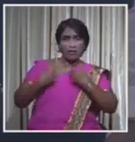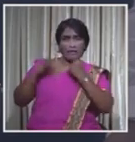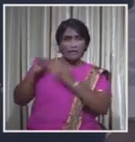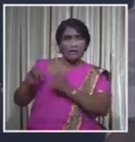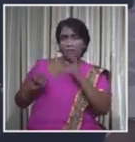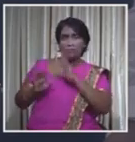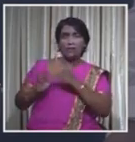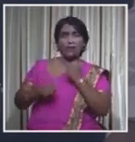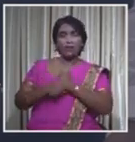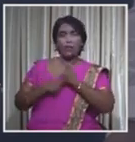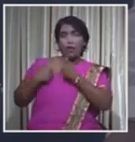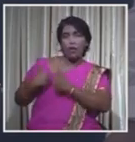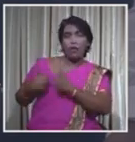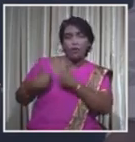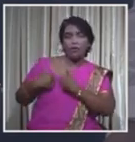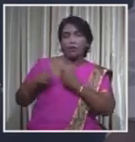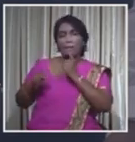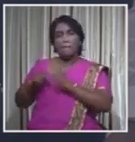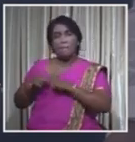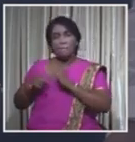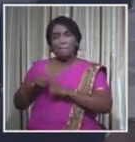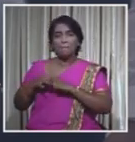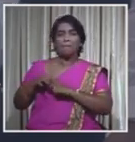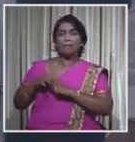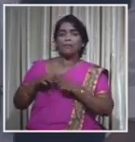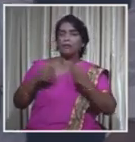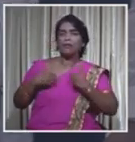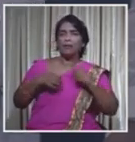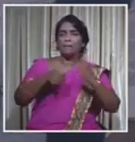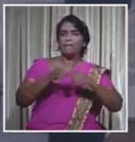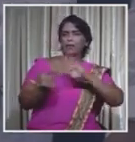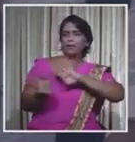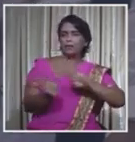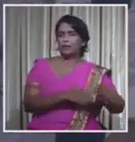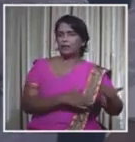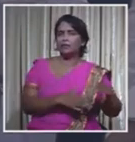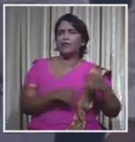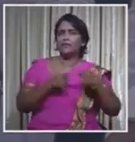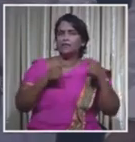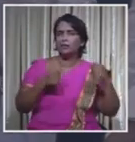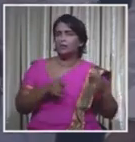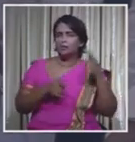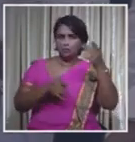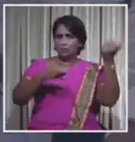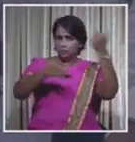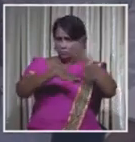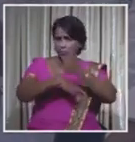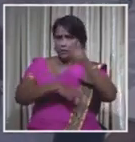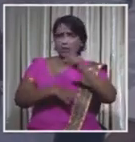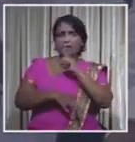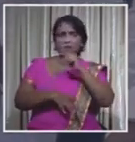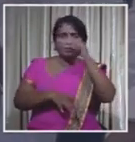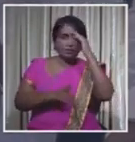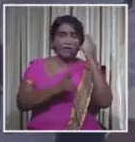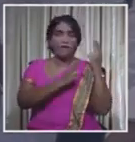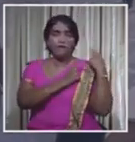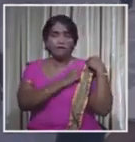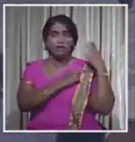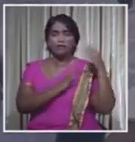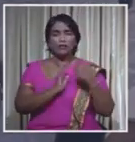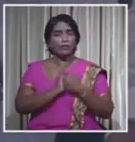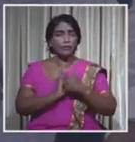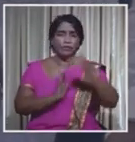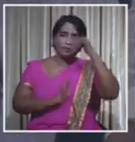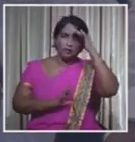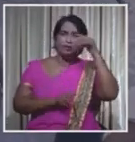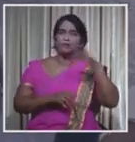හොඳ ටිකයි අර පෞගිය කාලේ ටිකයි අහලා කුණු ටික කථානායකතුමනි අපේ ප්‍රශ්න ටික යටගාලා ඔබතුමා මුලසනේ අපේ වගකීම් භාරයේ ඉන්න කරු නායකයා